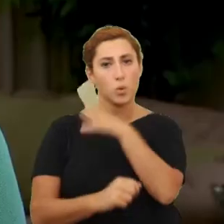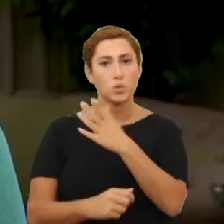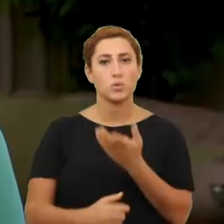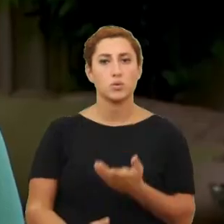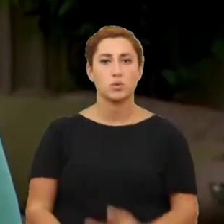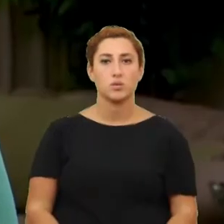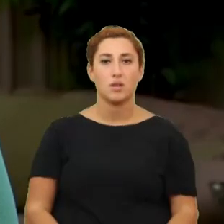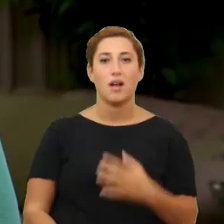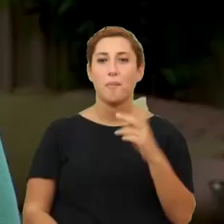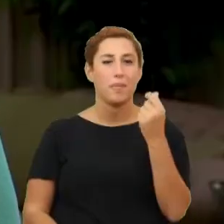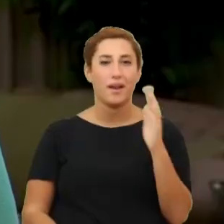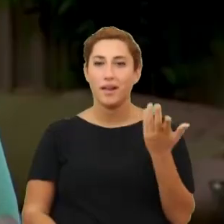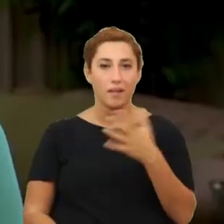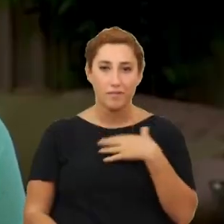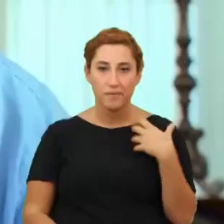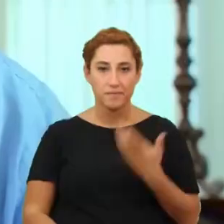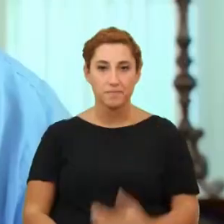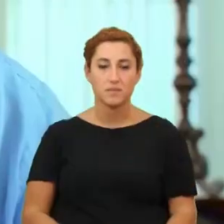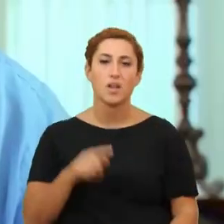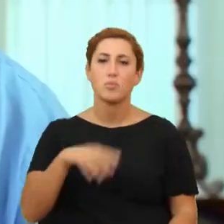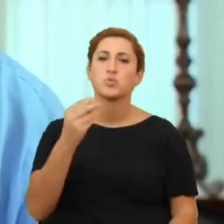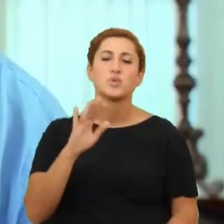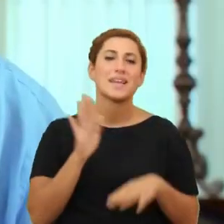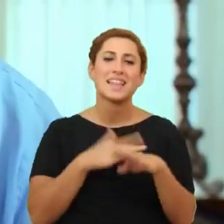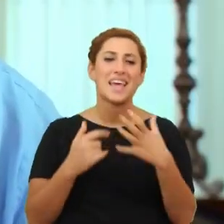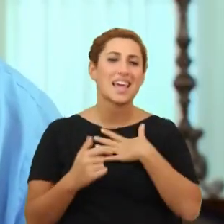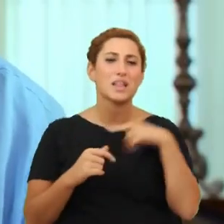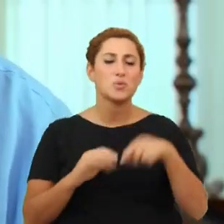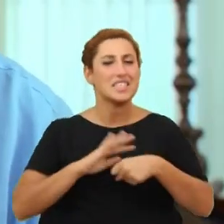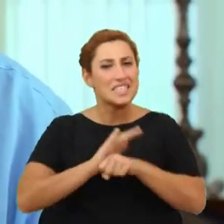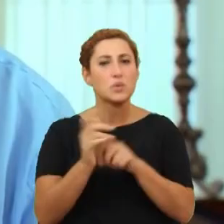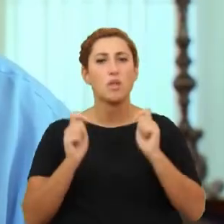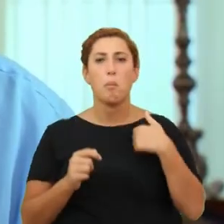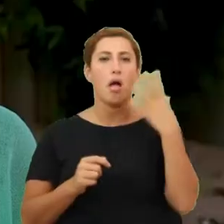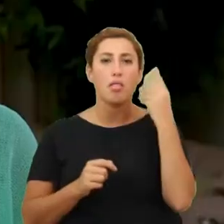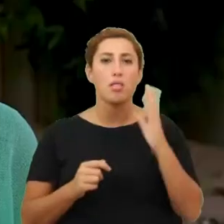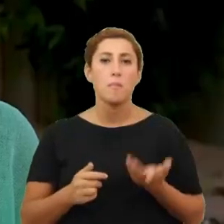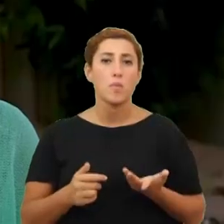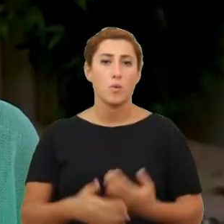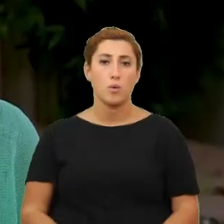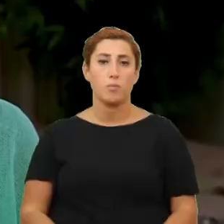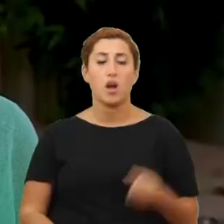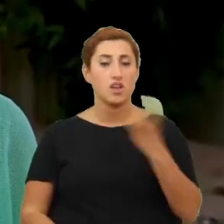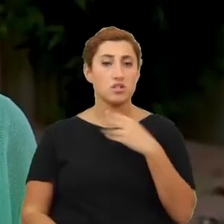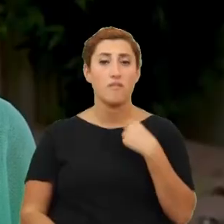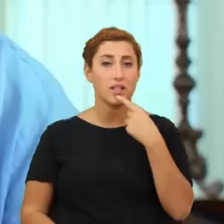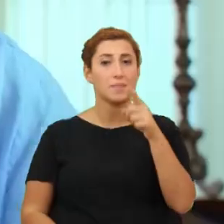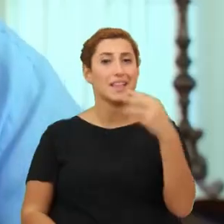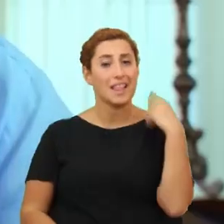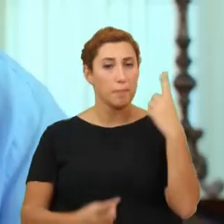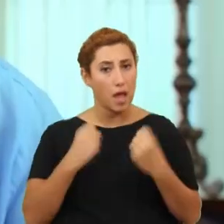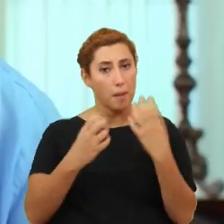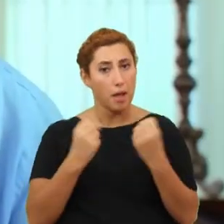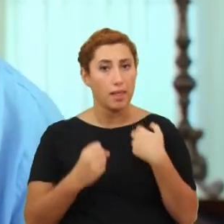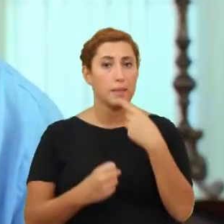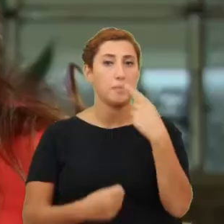ya. Hangi parayla anne? Ya bu uşak niye kendine bu kadar eziyet ediyor anlamayırım ki ya. Kaç defa dedim sana yeni bir